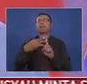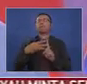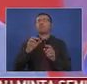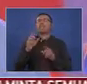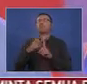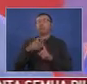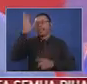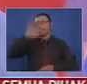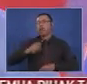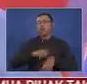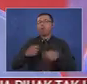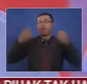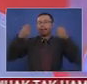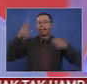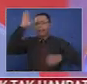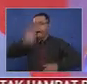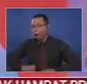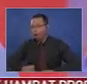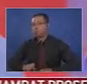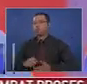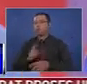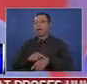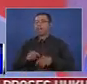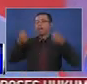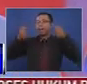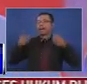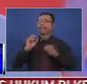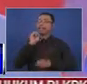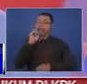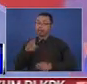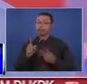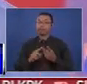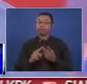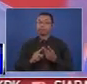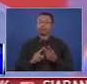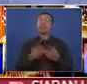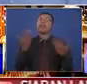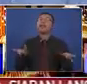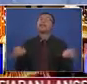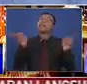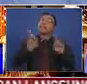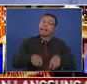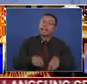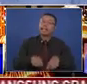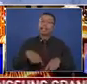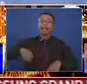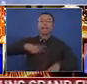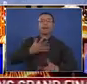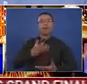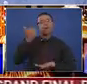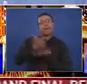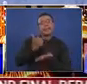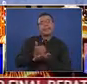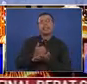arti kebohongan dalam kampanye ya lalu saya teruskan Jadi apa yang terjadi kami ingin